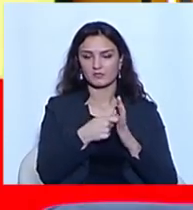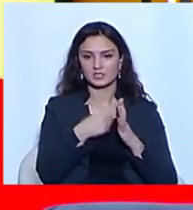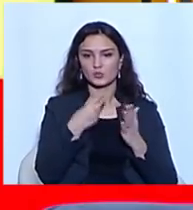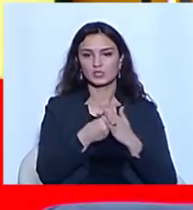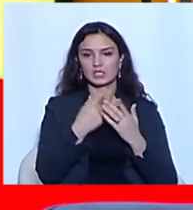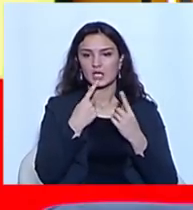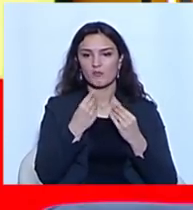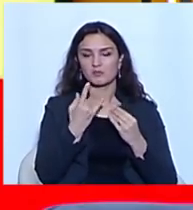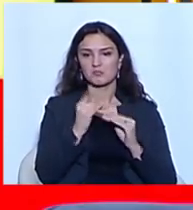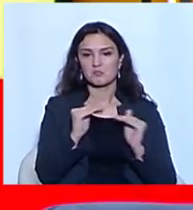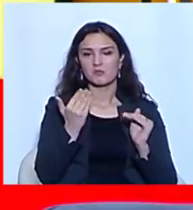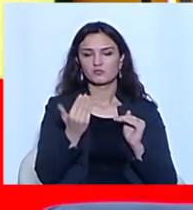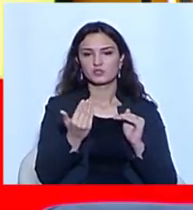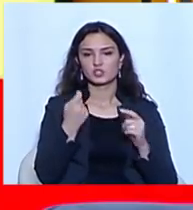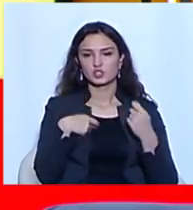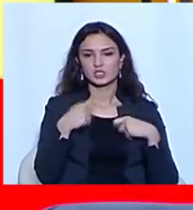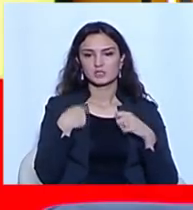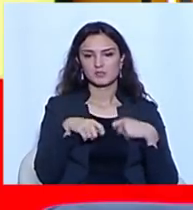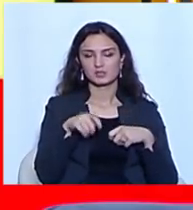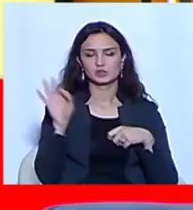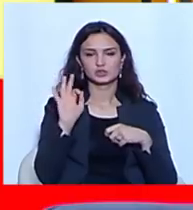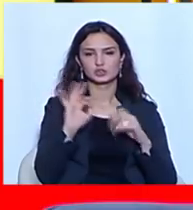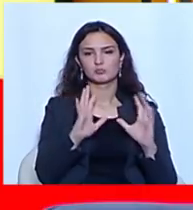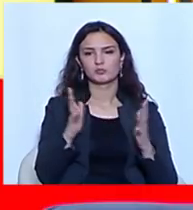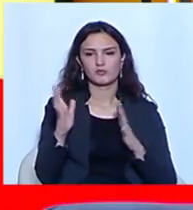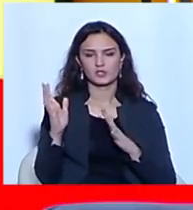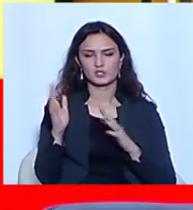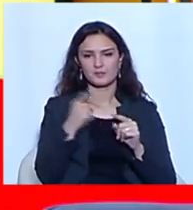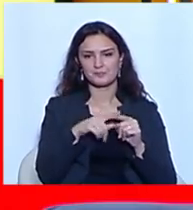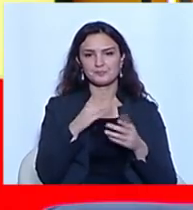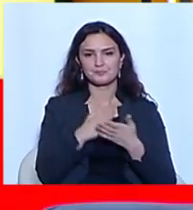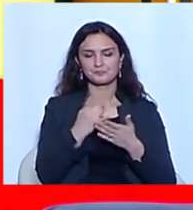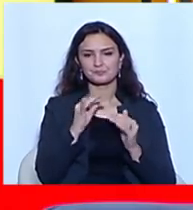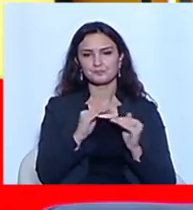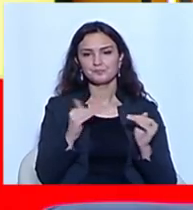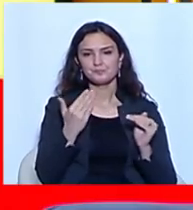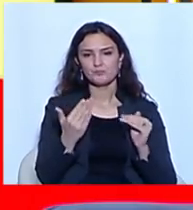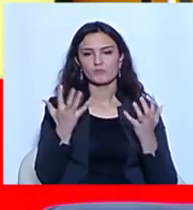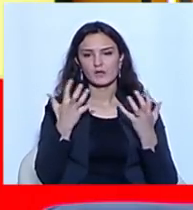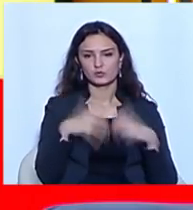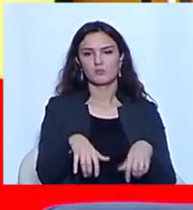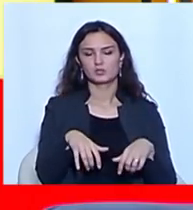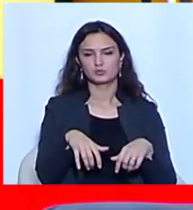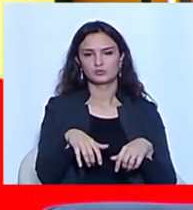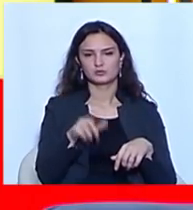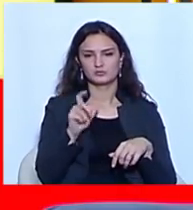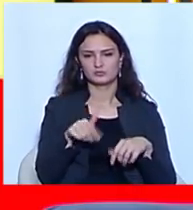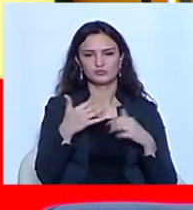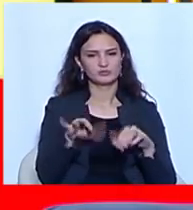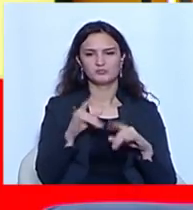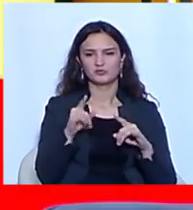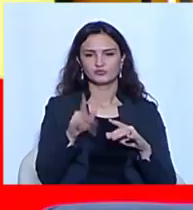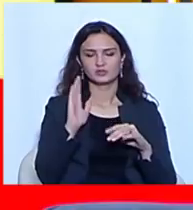საკუთარი გემოვნებით ბავშვის ჩაცმა დახურვა. ხშირ შემთხვევაში არის ბავშვის ავტომატურად გაწირვა იმისათვის, რომ ეს